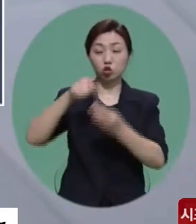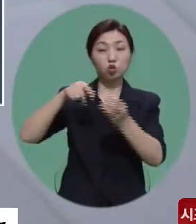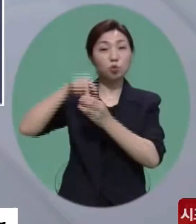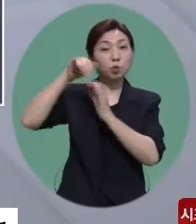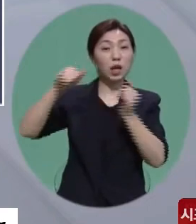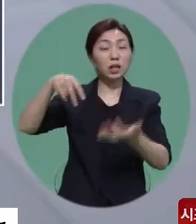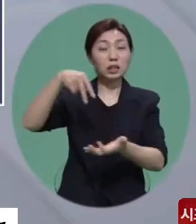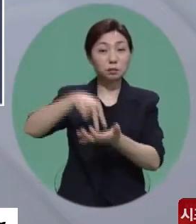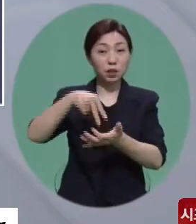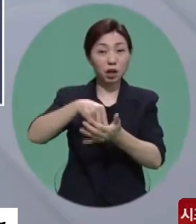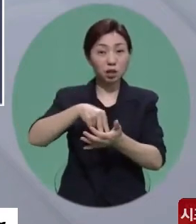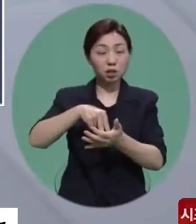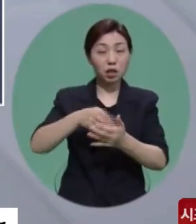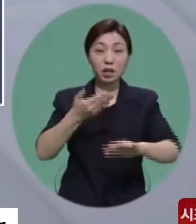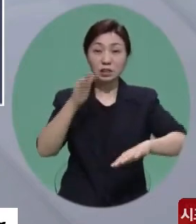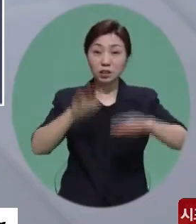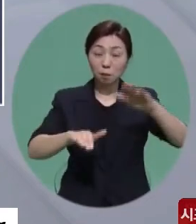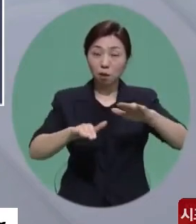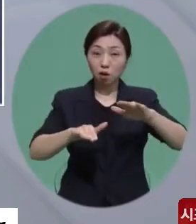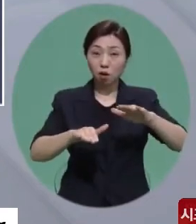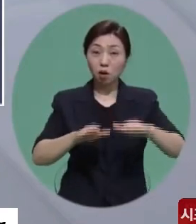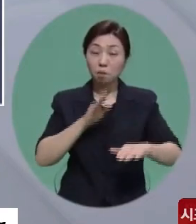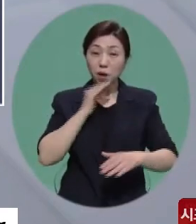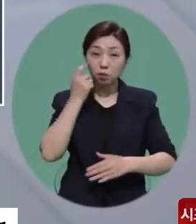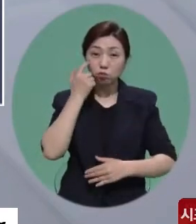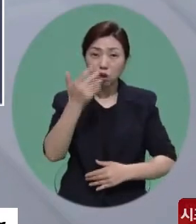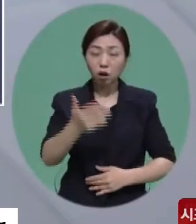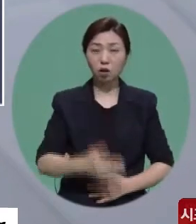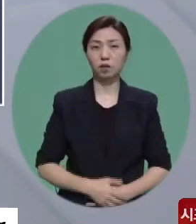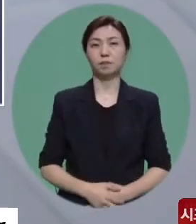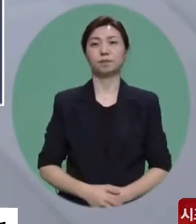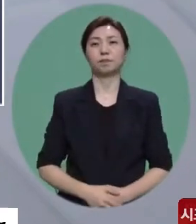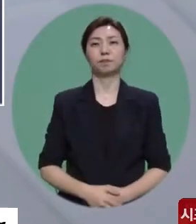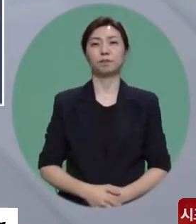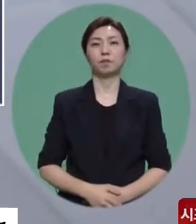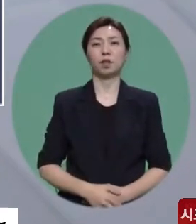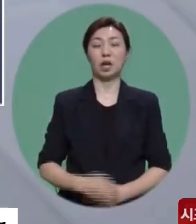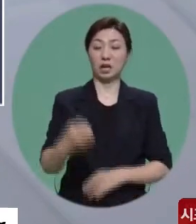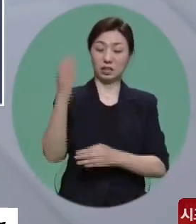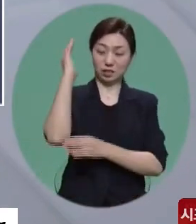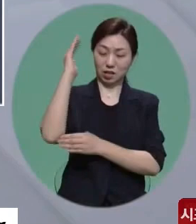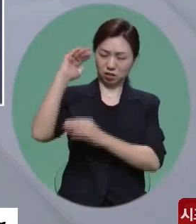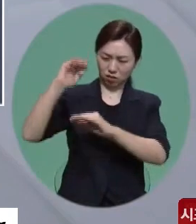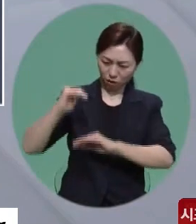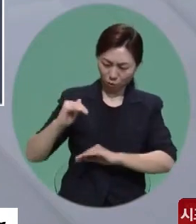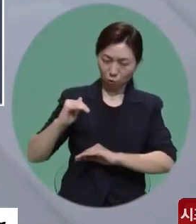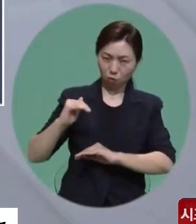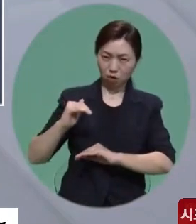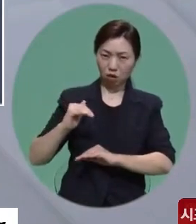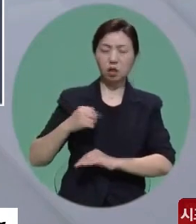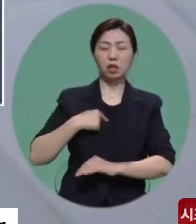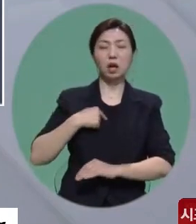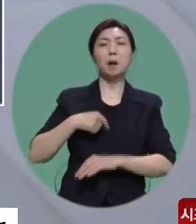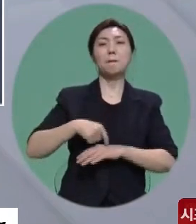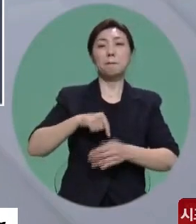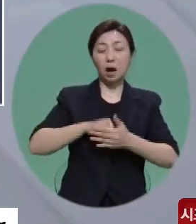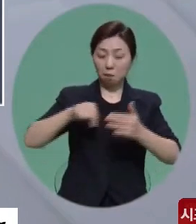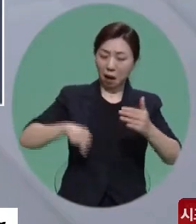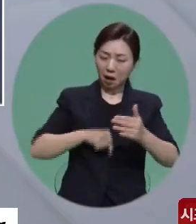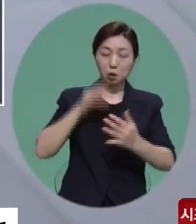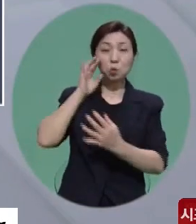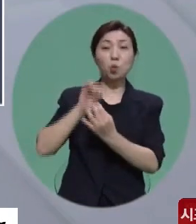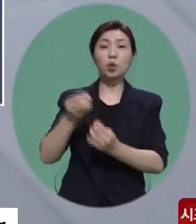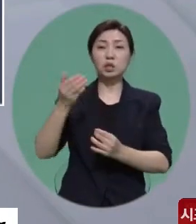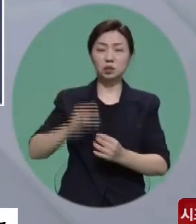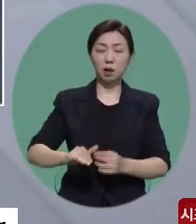우리 심상정 후보님 말씀은 뭐 가슴으로는 와닿는데 현실에서는 좀 따져봐야 됩니다. 저는 검사